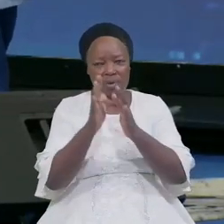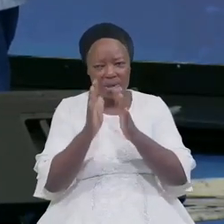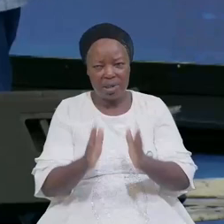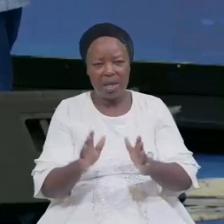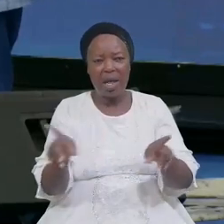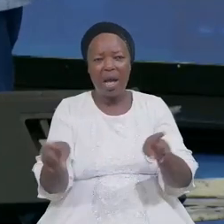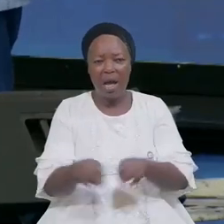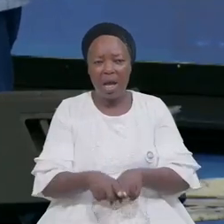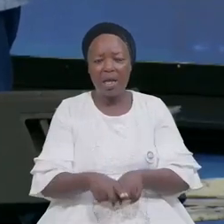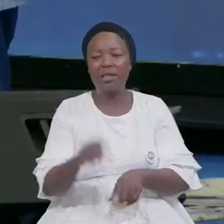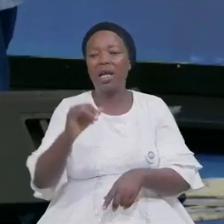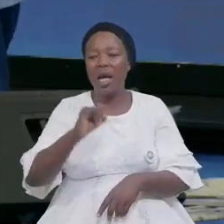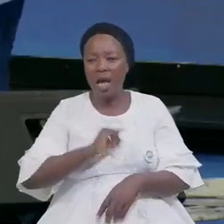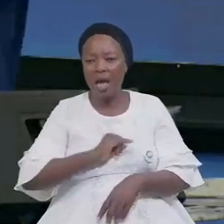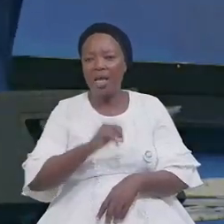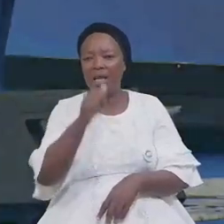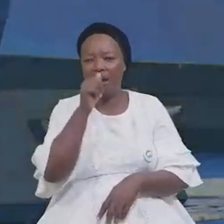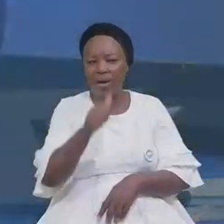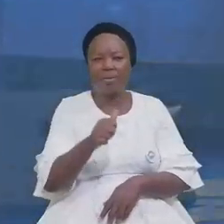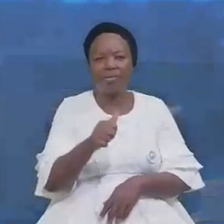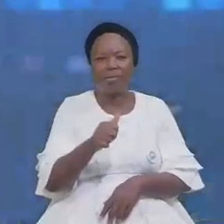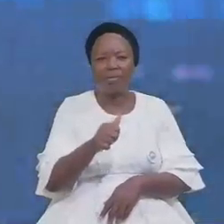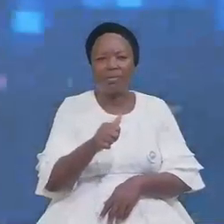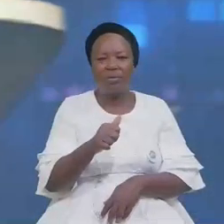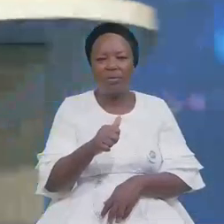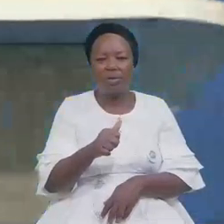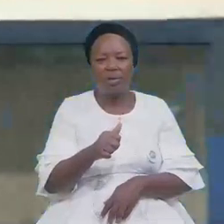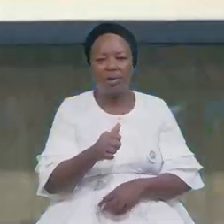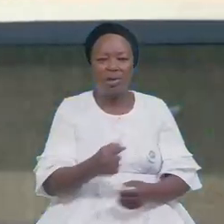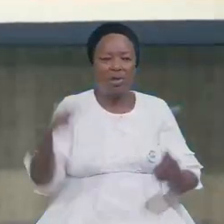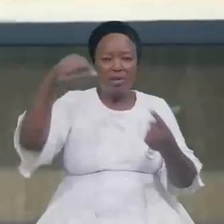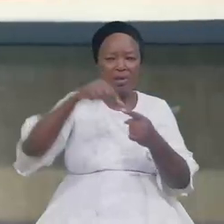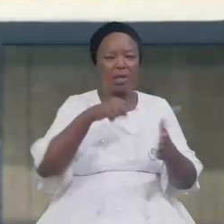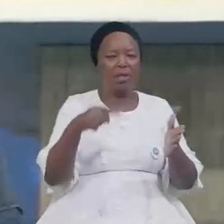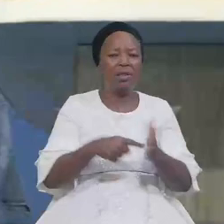suis, à l'exception de ces liens. Numéro 1.